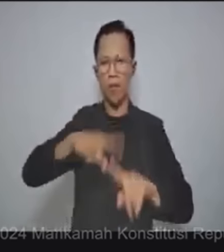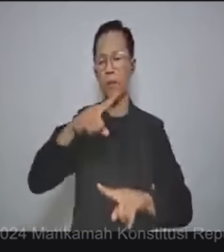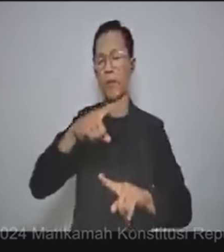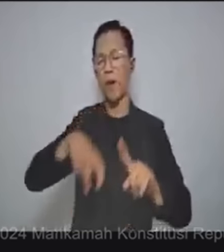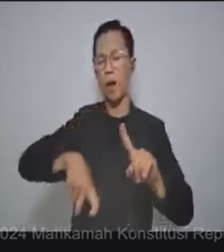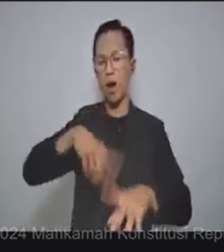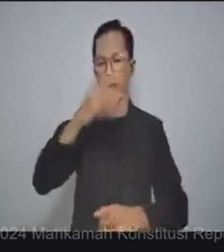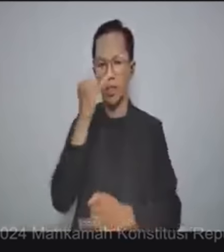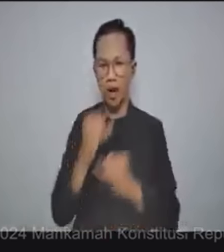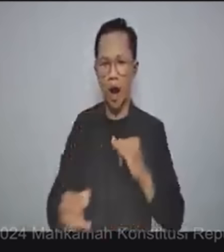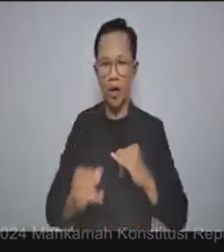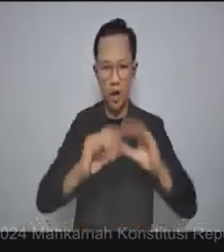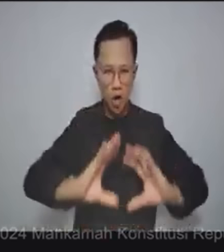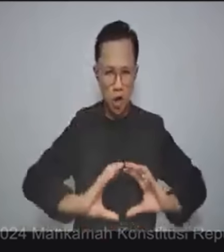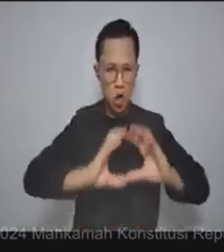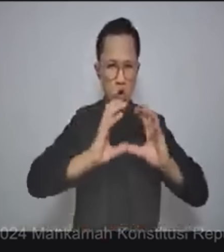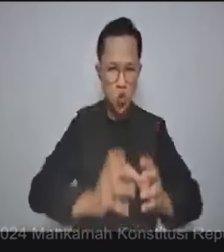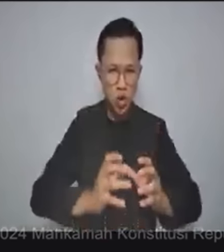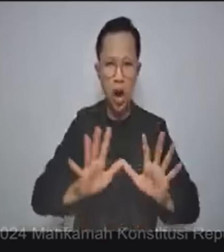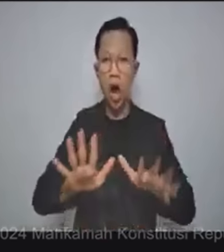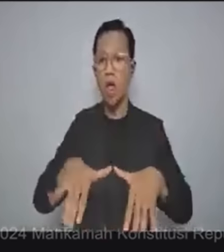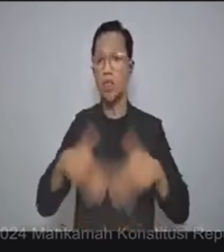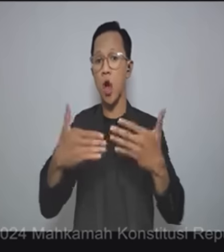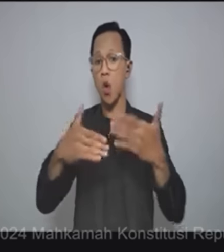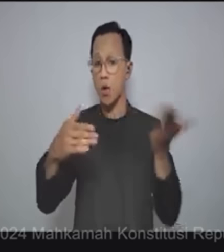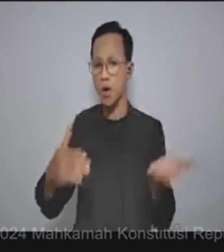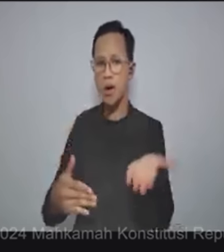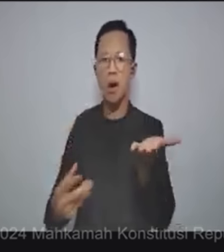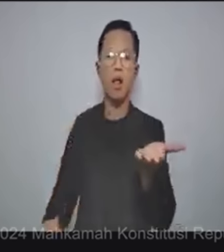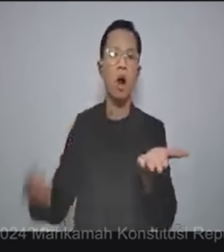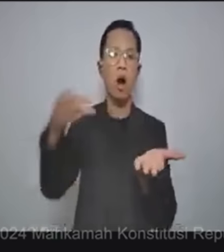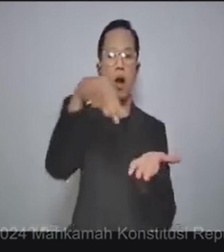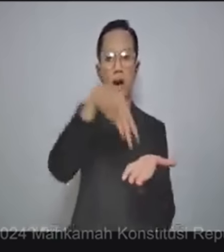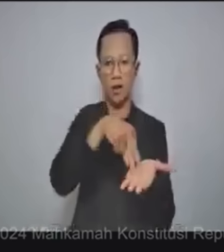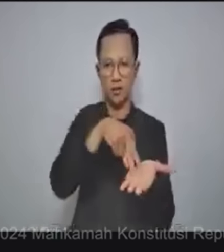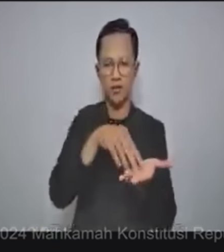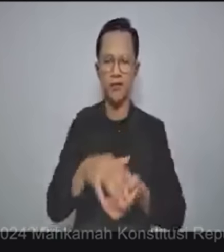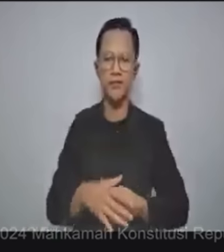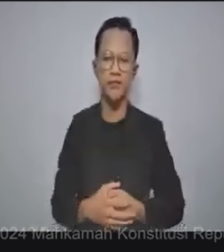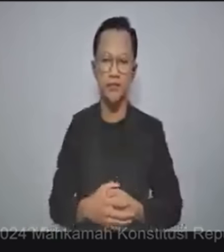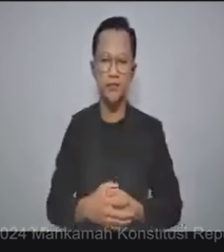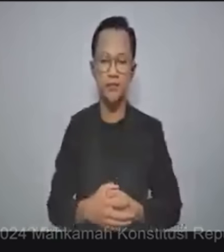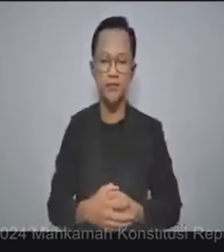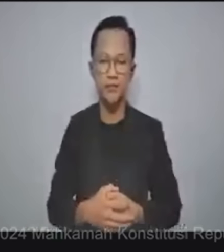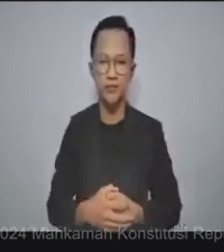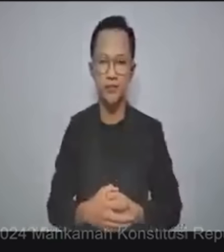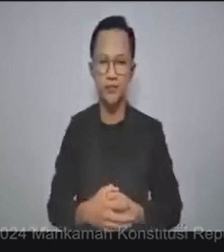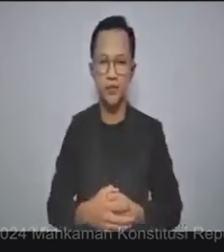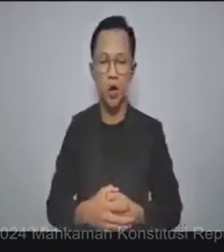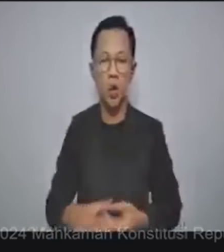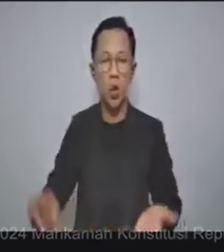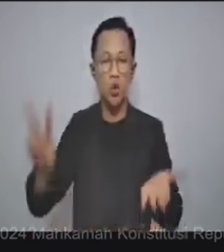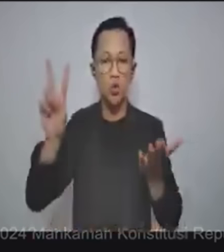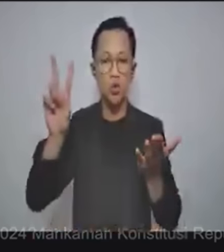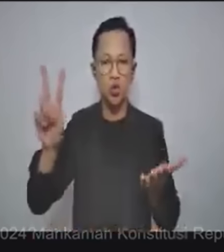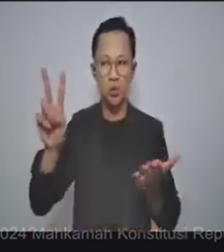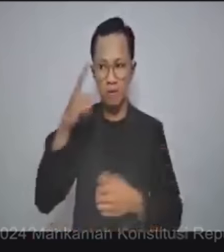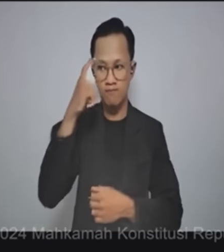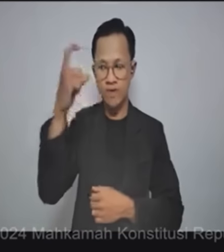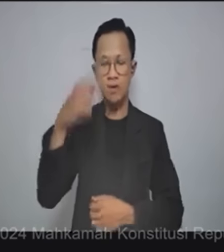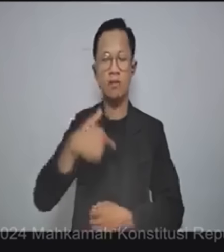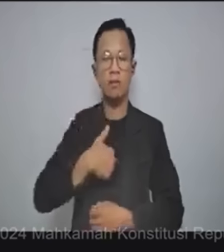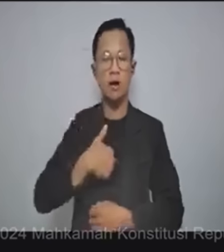dunia maupun di akhirat bagi seorang Hakim oleh karenanya Sumpah dan keyakinan Hakim menjadi kunci